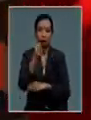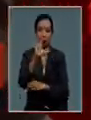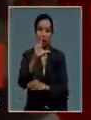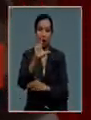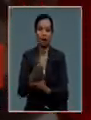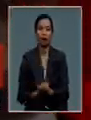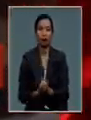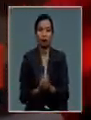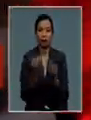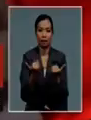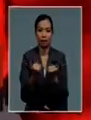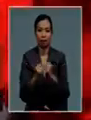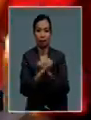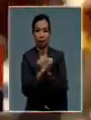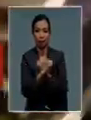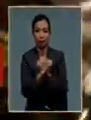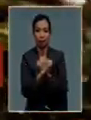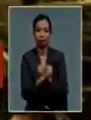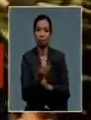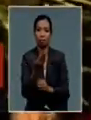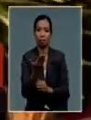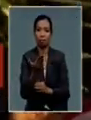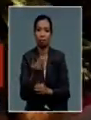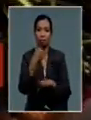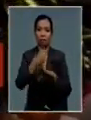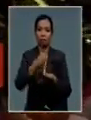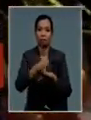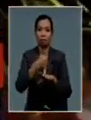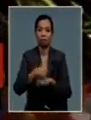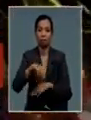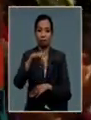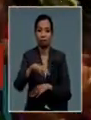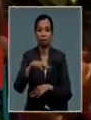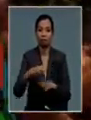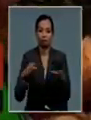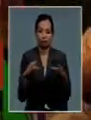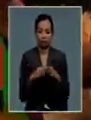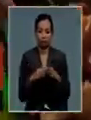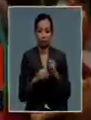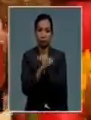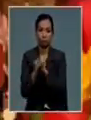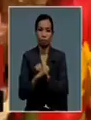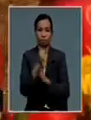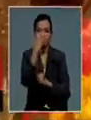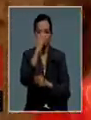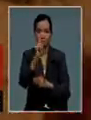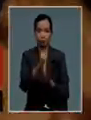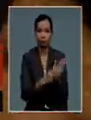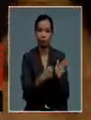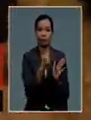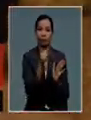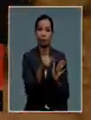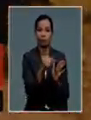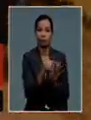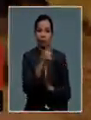คะเว้นเสียแต่ว่าจะถูกคัดค้านโดยนายริกสกอตซึ่งเป็นผู้ว่าการรัฐฟลอริดาจากพรรครีพับลิกันทำไมต้องเริ่มที่รัฐนี้เพ